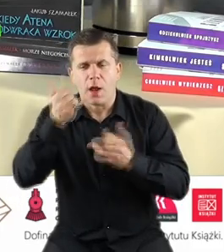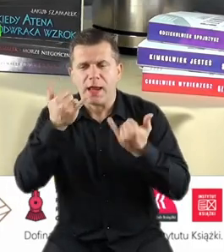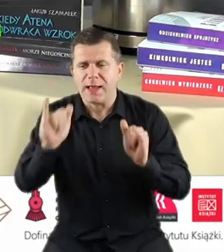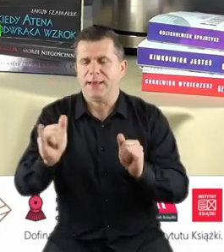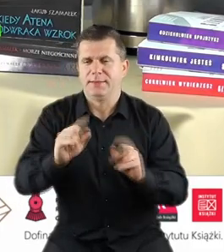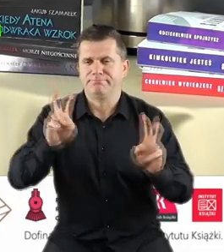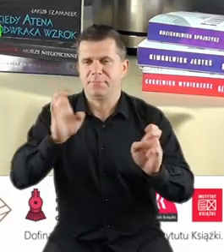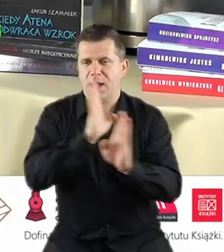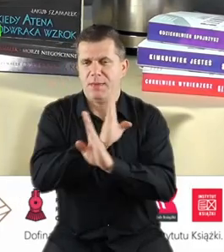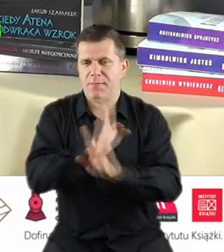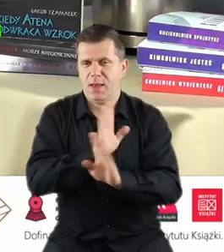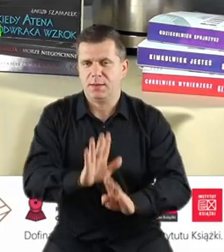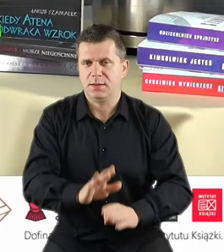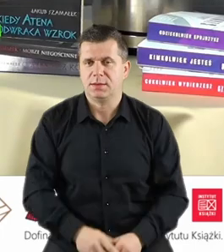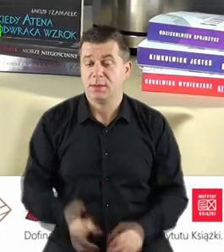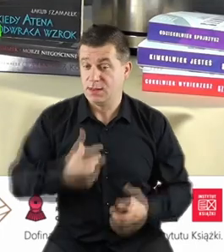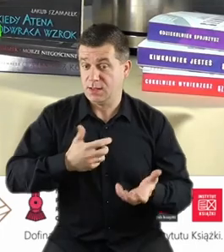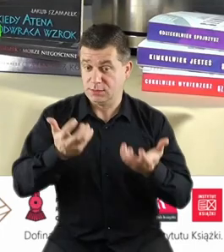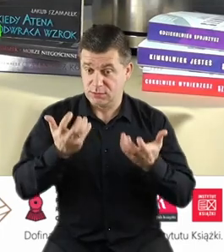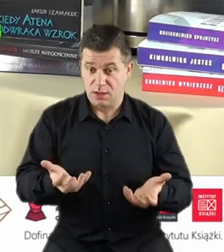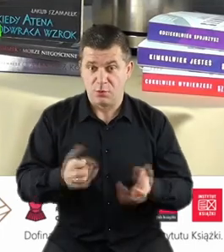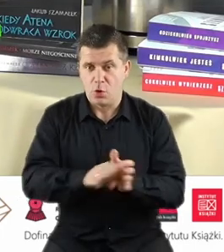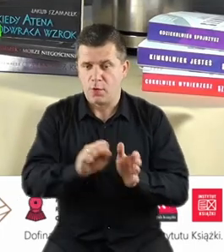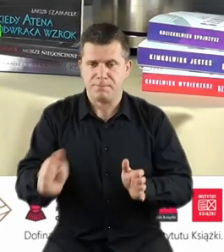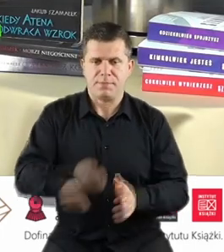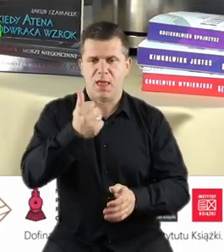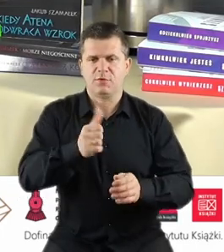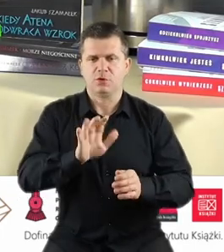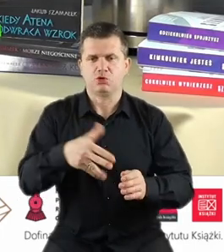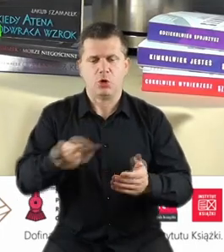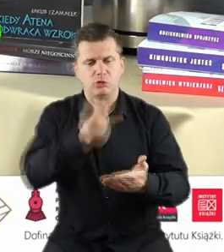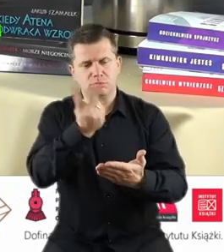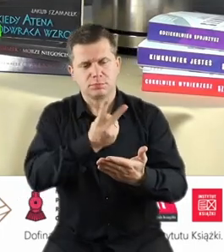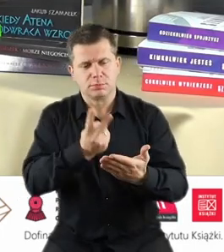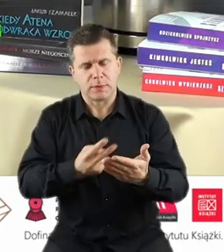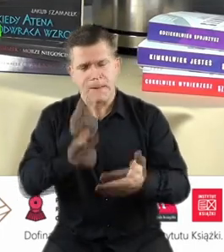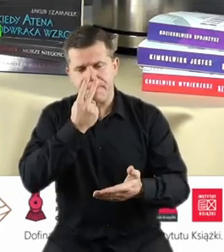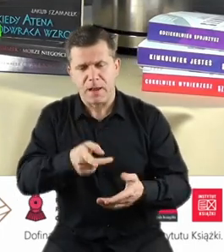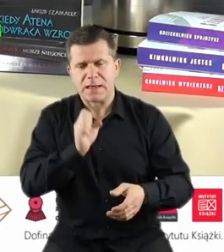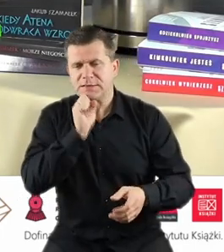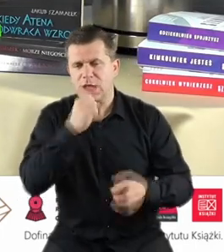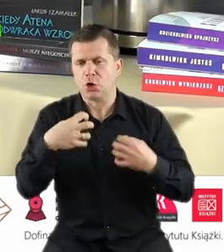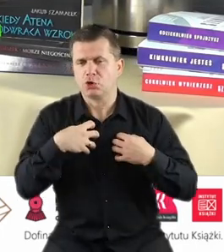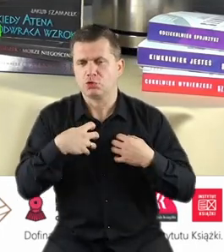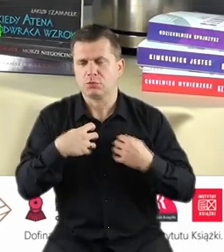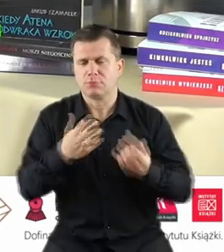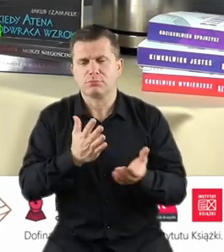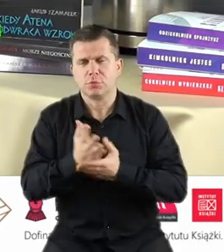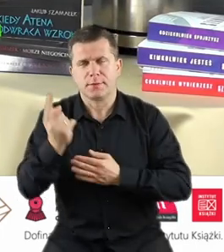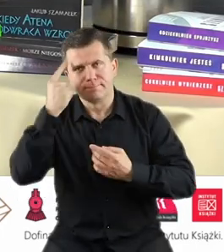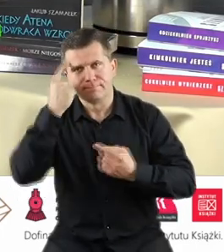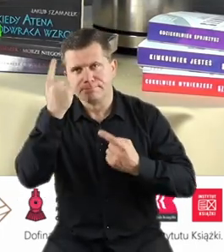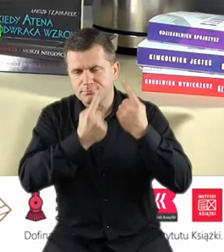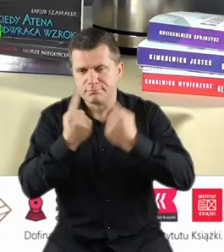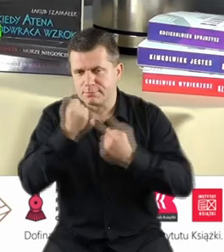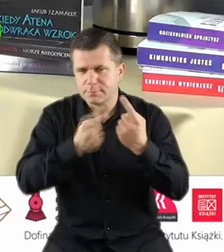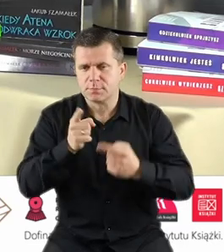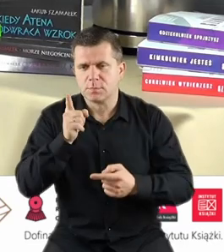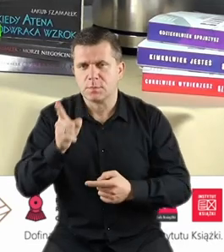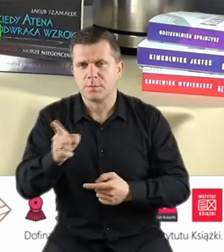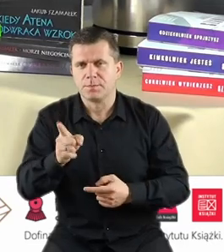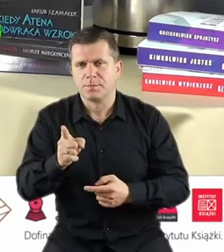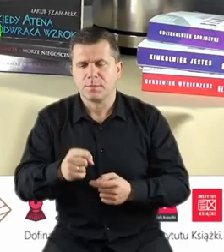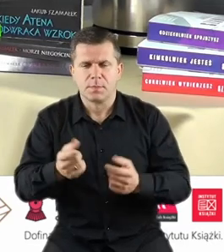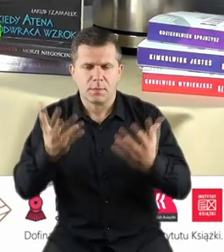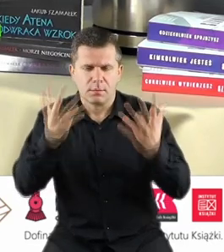I chciałem, żeby po prostu od pierwszej strony czytelnik zaczął patrzeć na starożytność przez pryzmat tej morowej